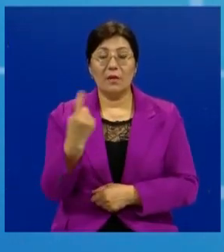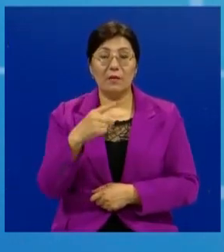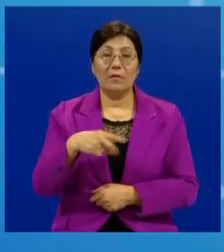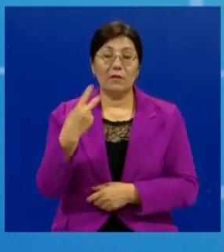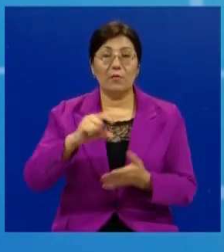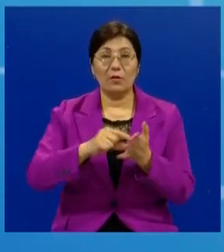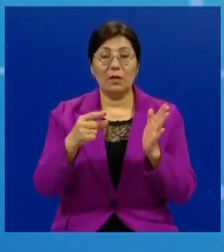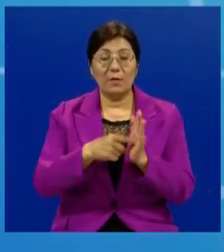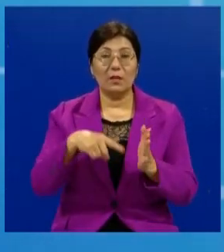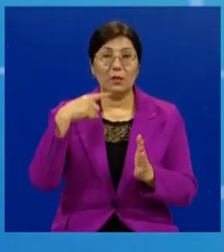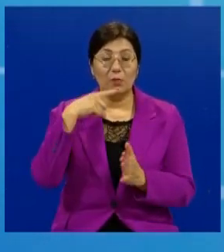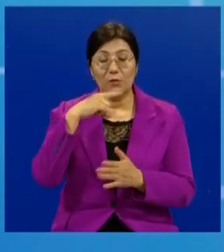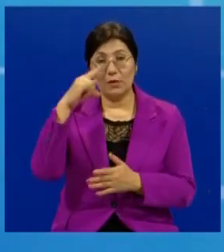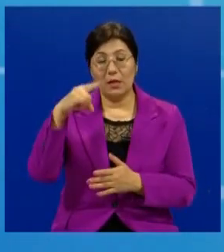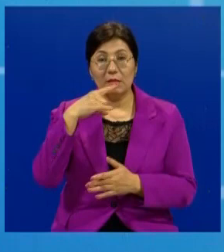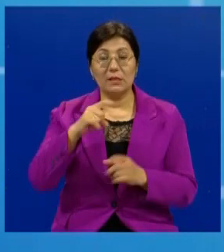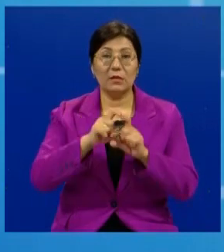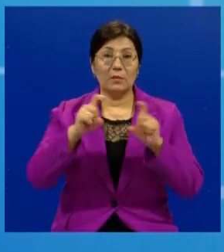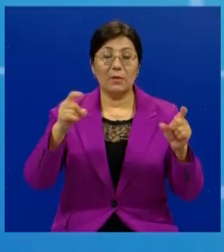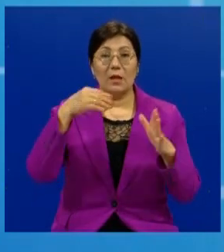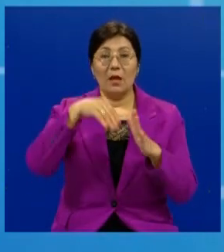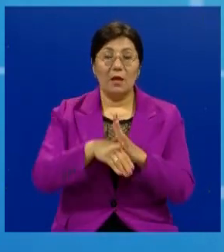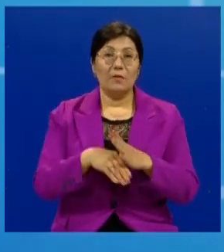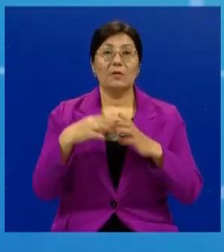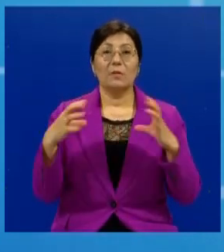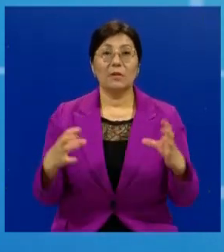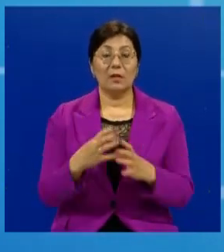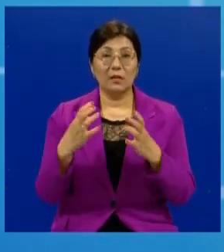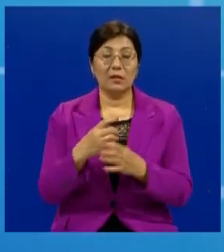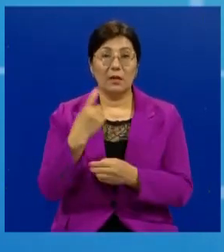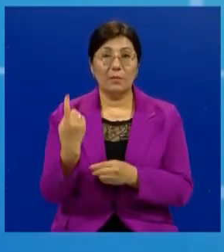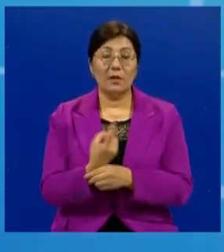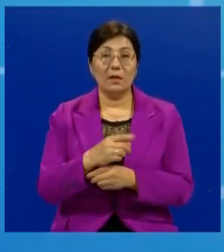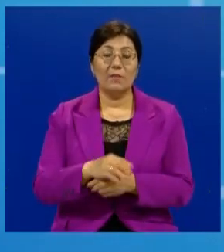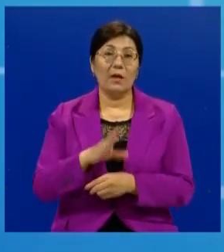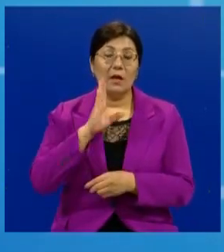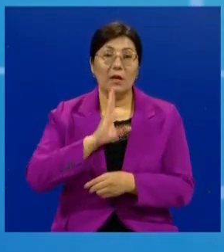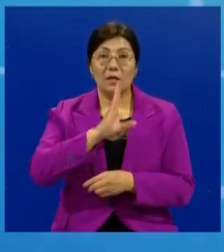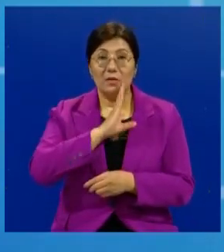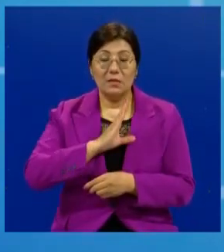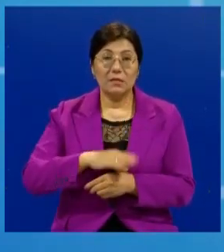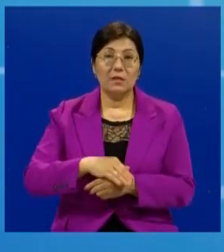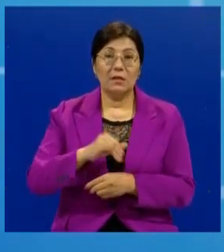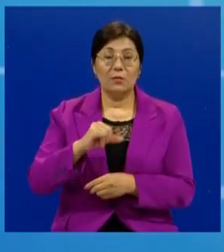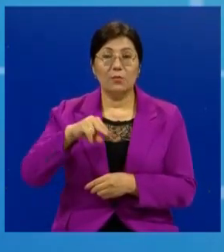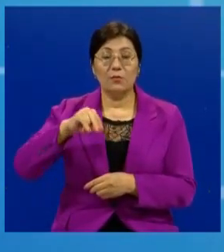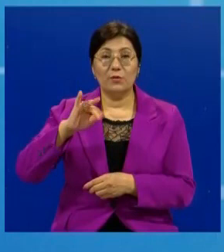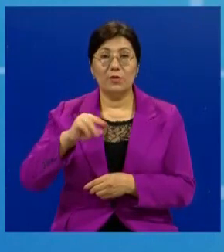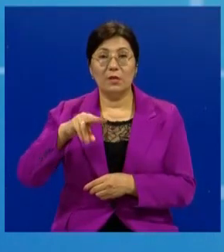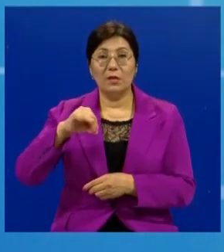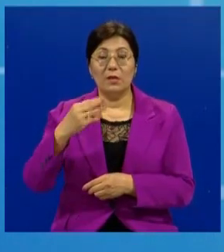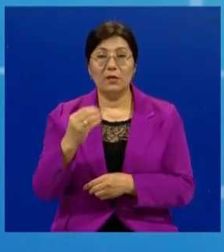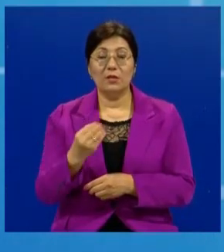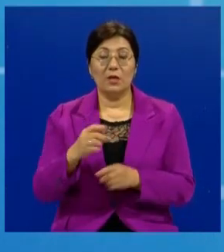училище, внешний вид почти сохранился. Первое женское училище, как говорили, школа для